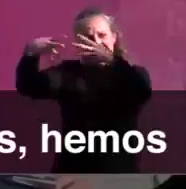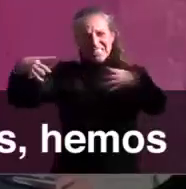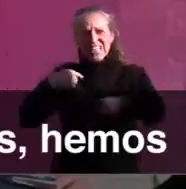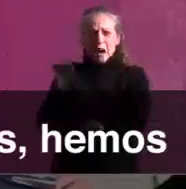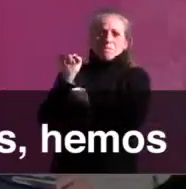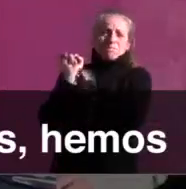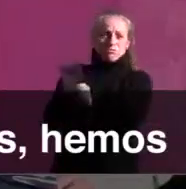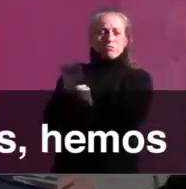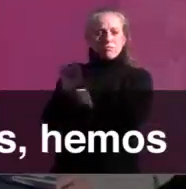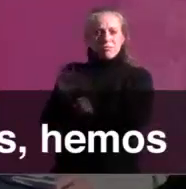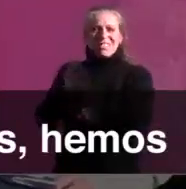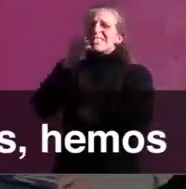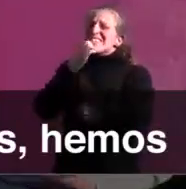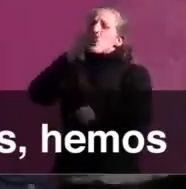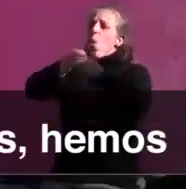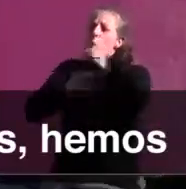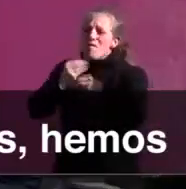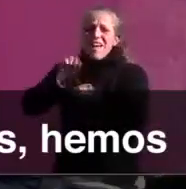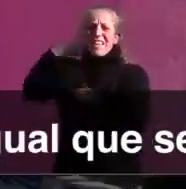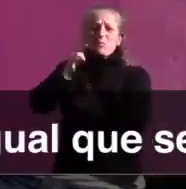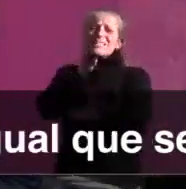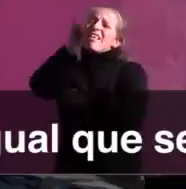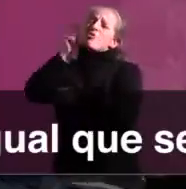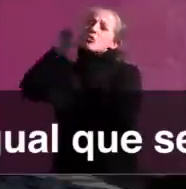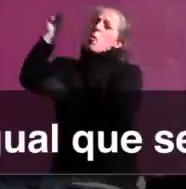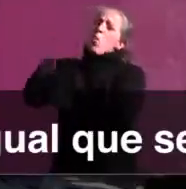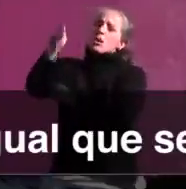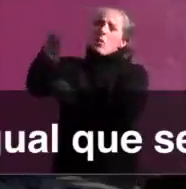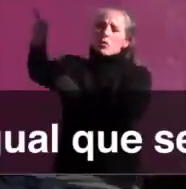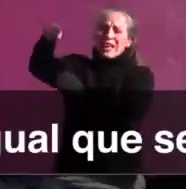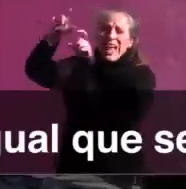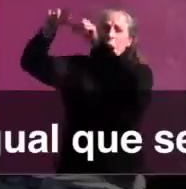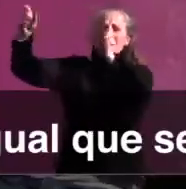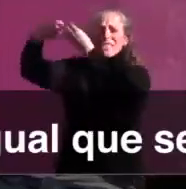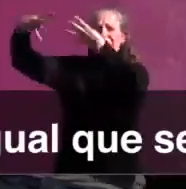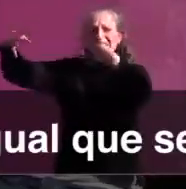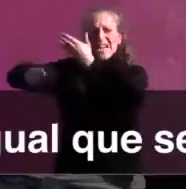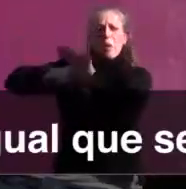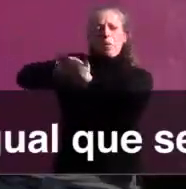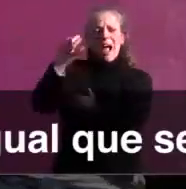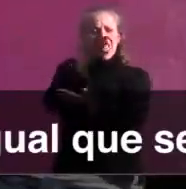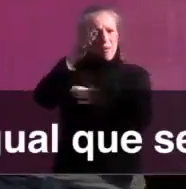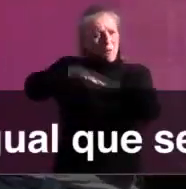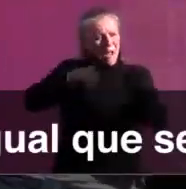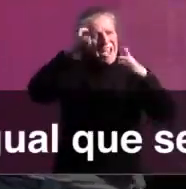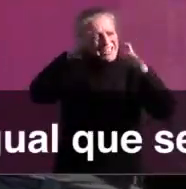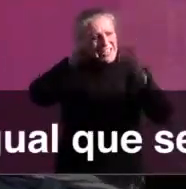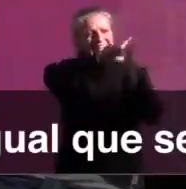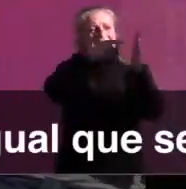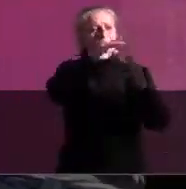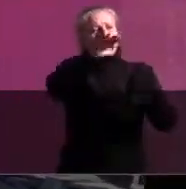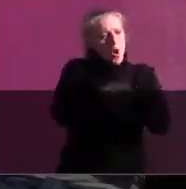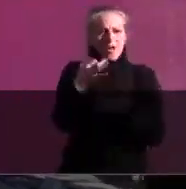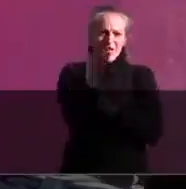talls hem posat multes de més de 350.000 euros perquè han de pagar si no compleixen la llei, igual que se li exigeix a la